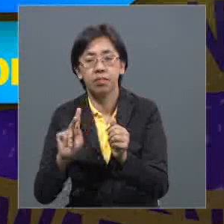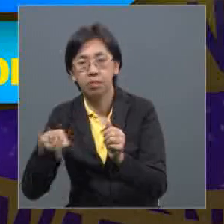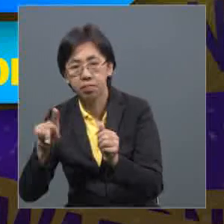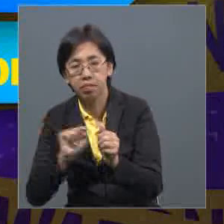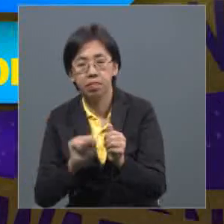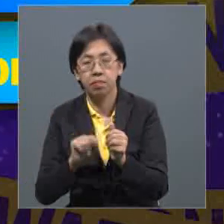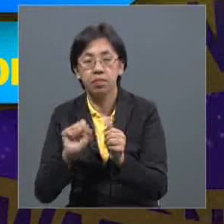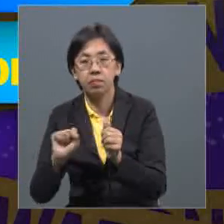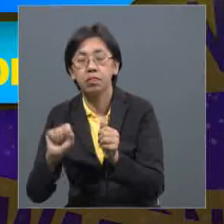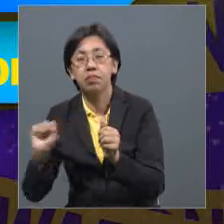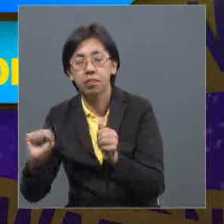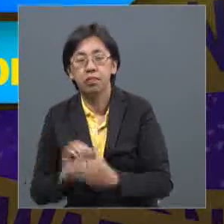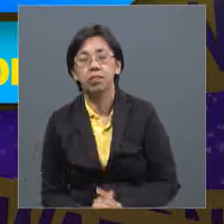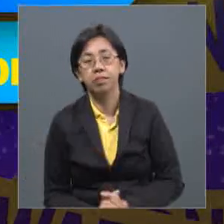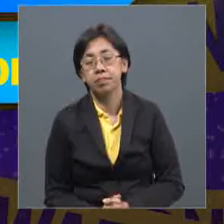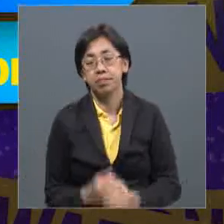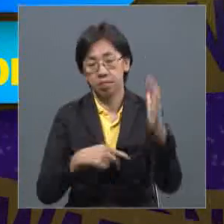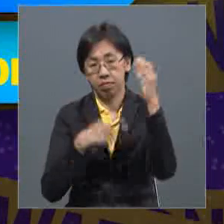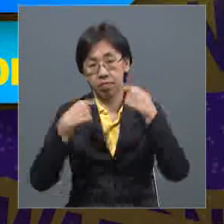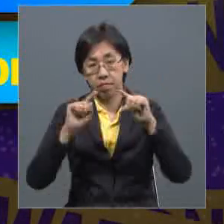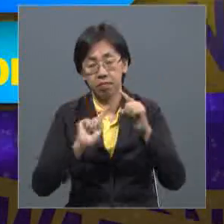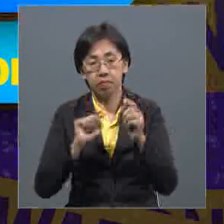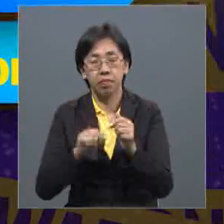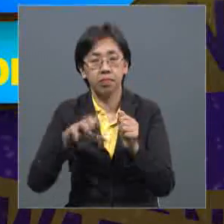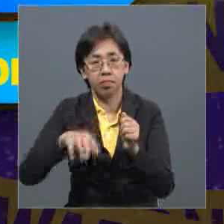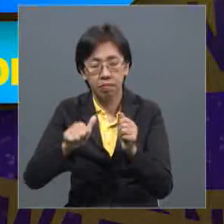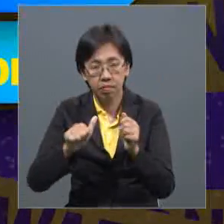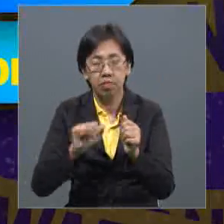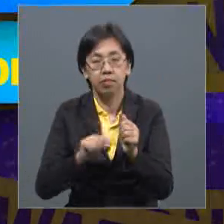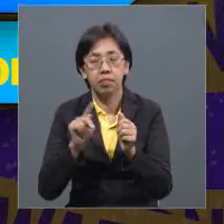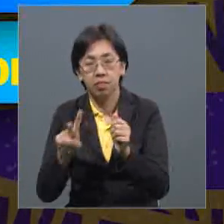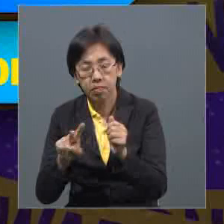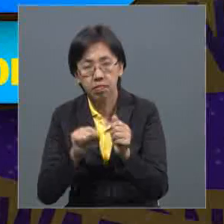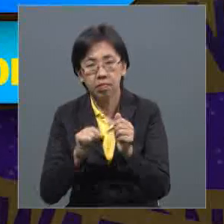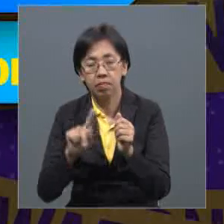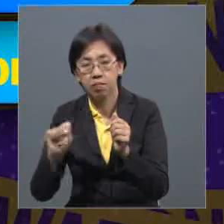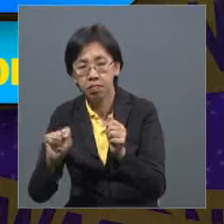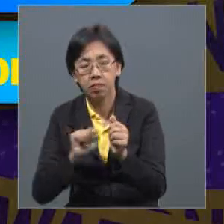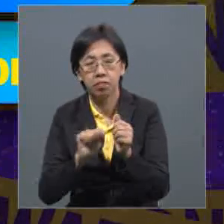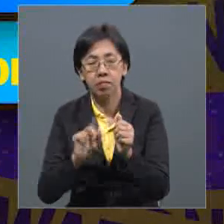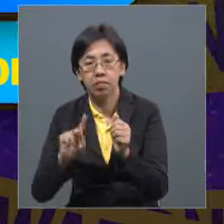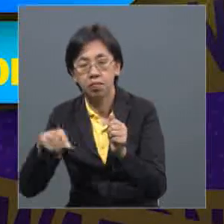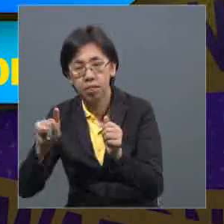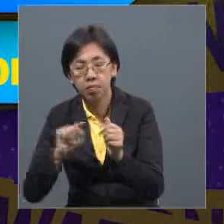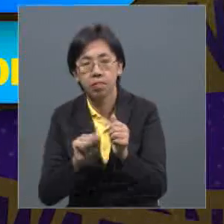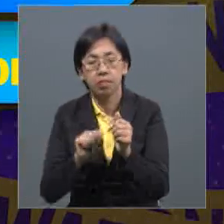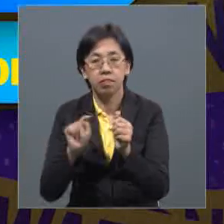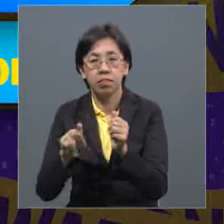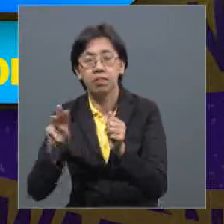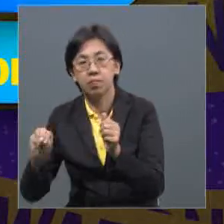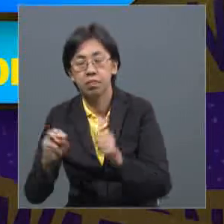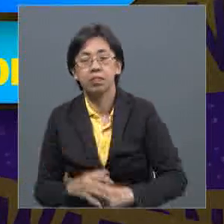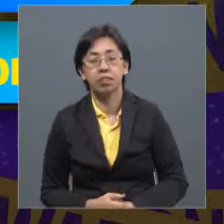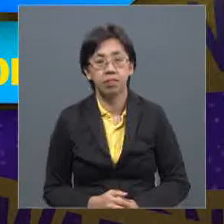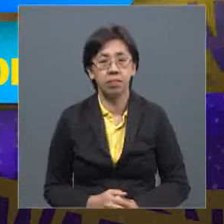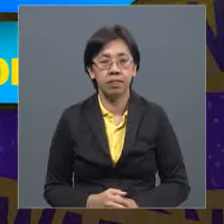สุขสำราญจังหวัดพังงาเนี่ยมีที่อำเภอเมืองคุระบุรีตะกั่วป่ากระปงและอำเภอท้ายเหมืองครับอ่ะ